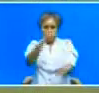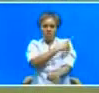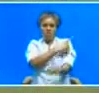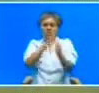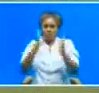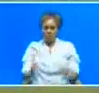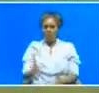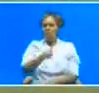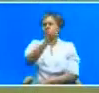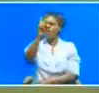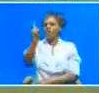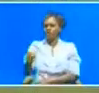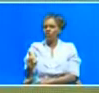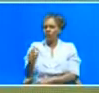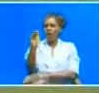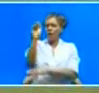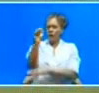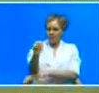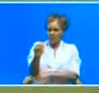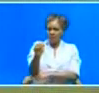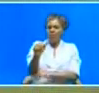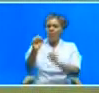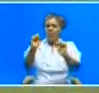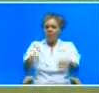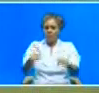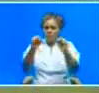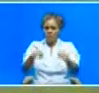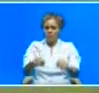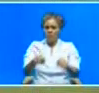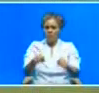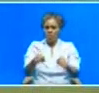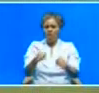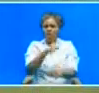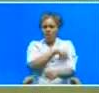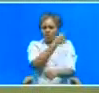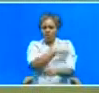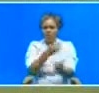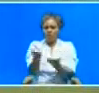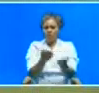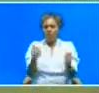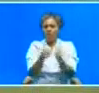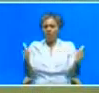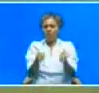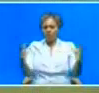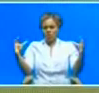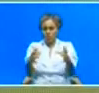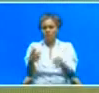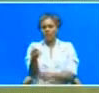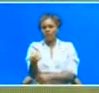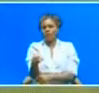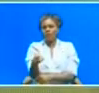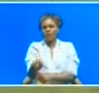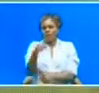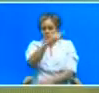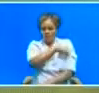matabibu, maswali yameanza kuulizwa kuhusu uwezo wa hospitali hiyo kuwahudumia ifaavyo wakazi wa eneo hilo.